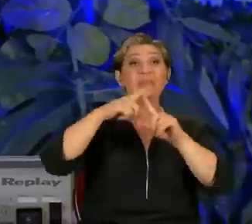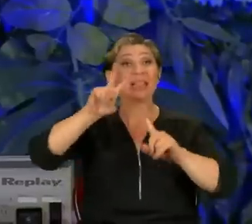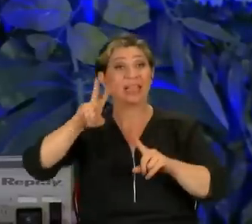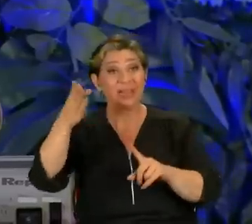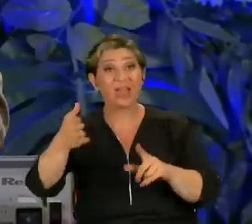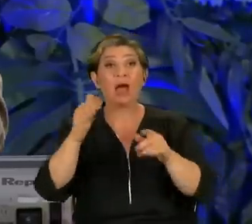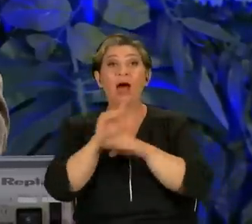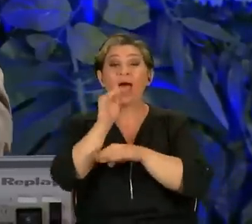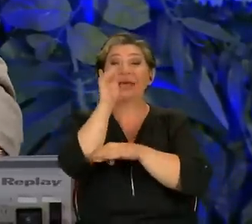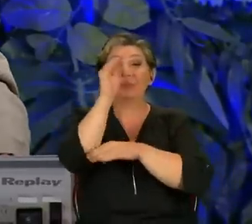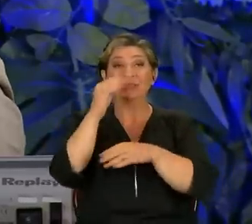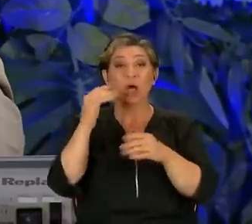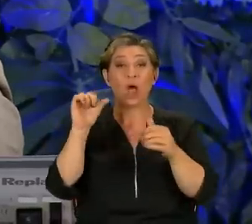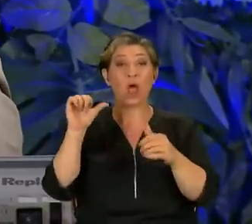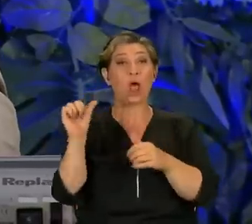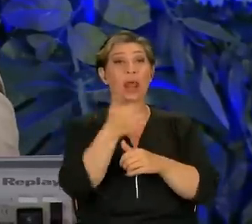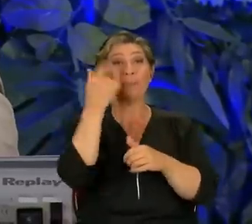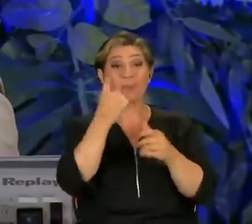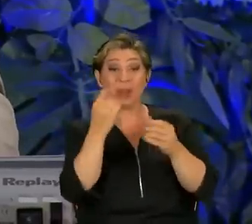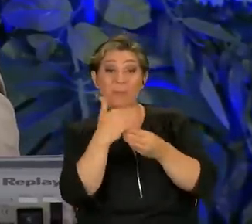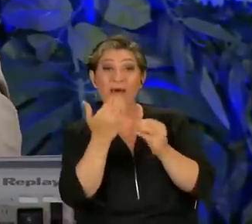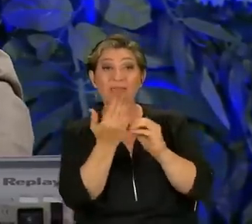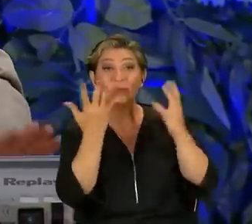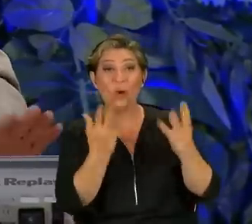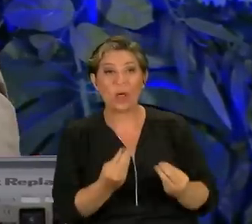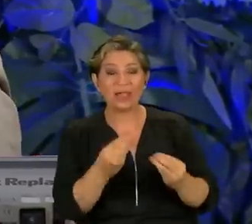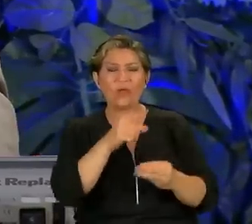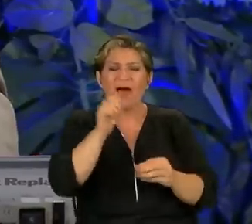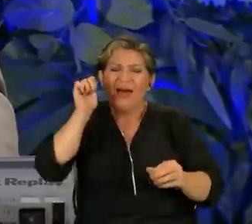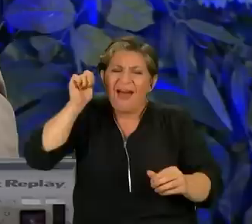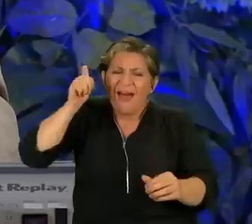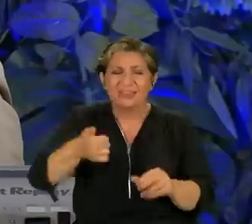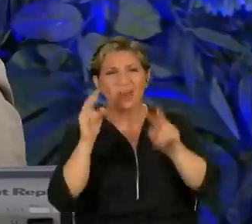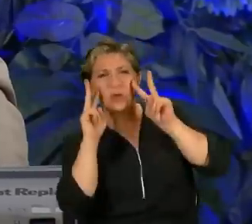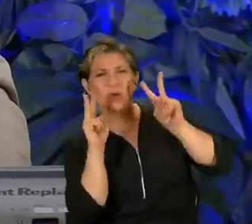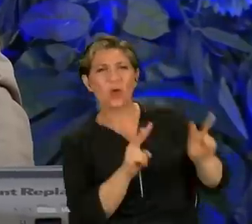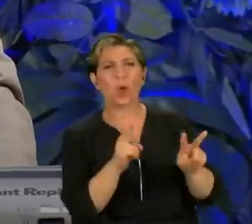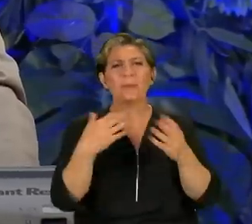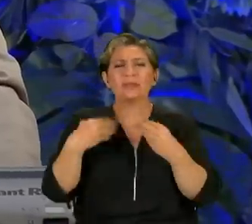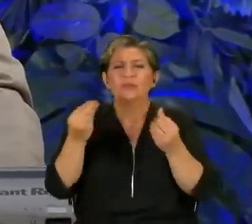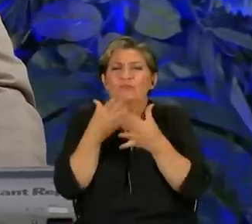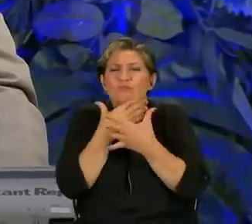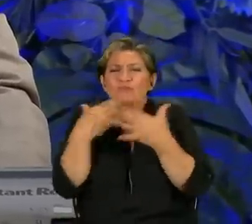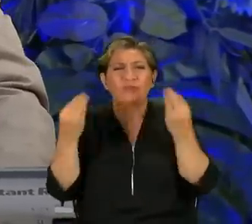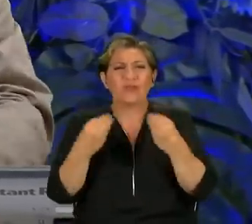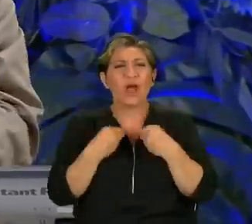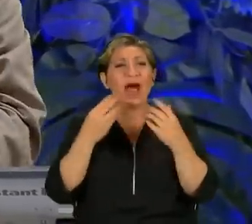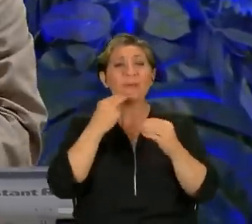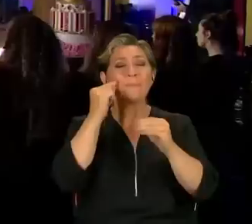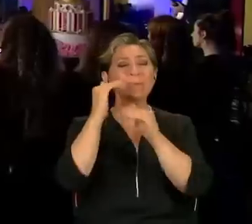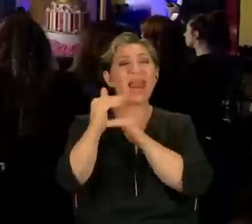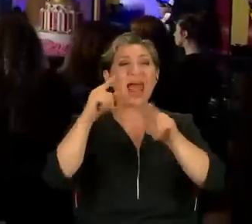televizyonda hayatımızın önemli bir parçası. Onu her seferinde görmek beni çok mutlu ediyor. Hanımlar